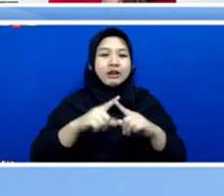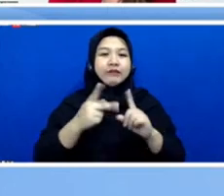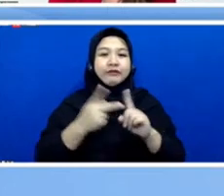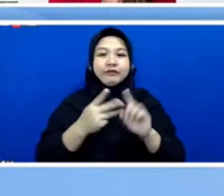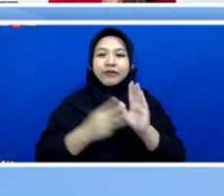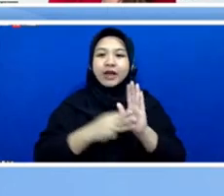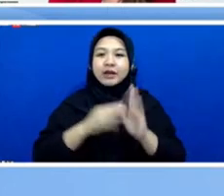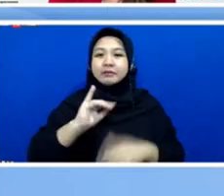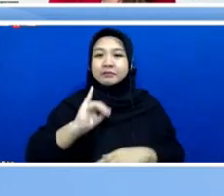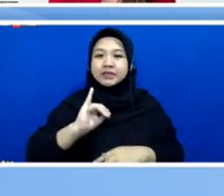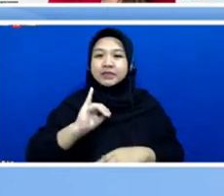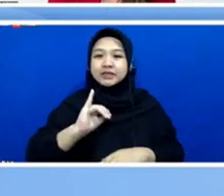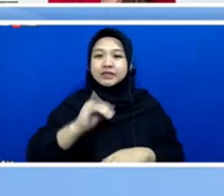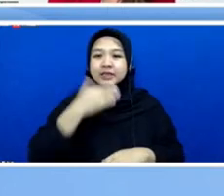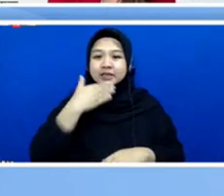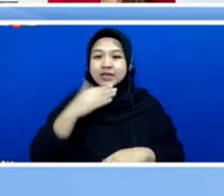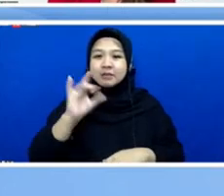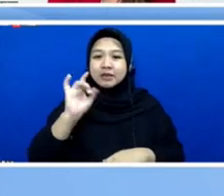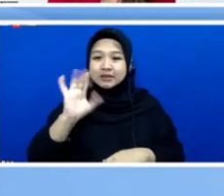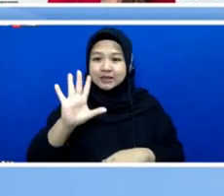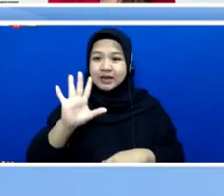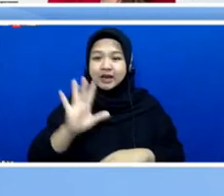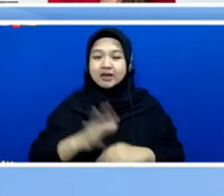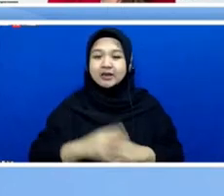Selamat siang, Pak Fahmi.